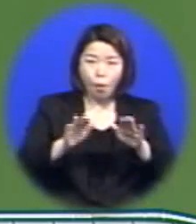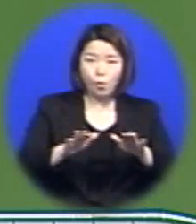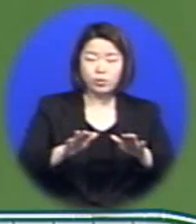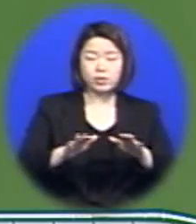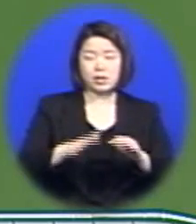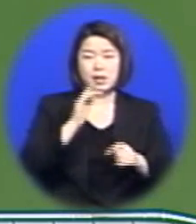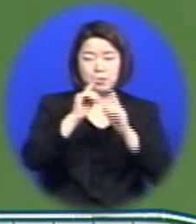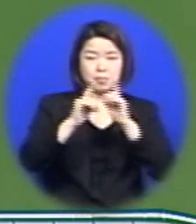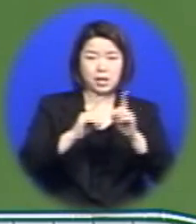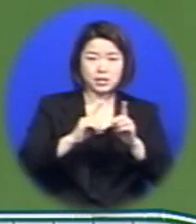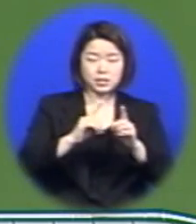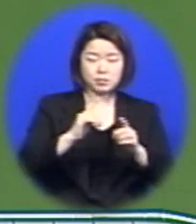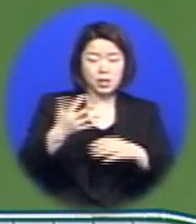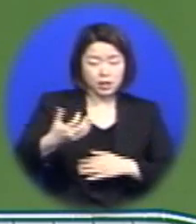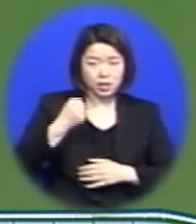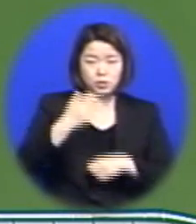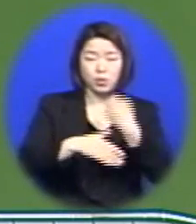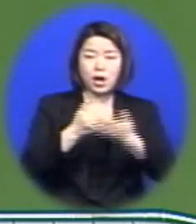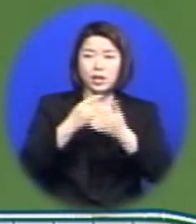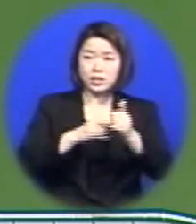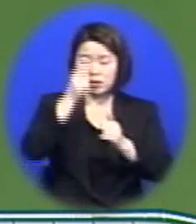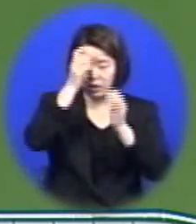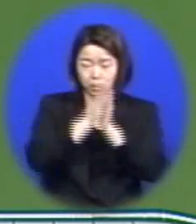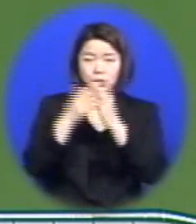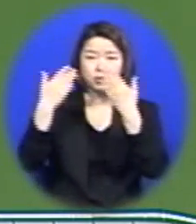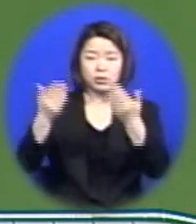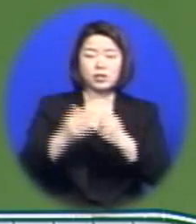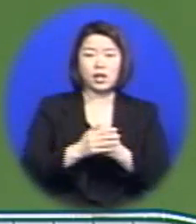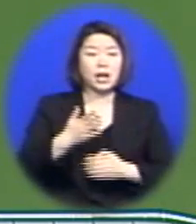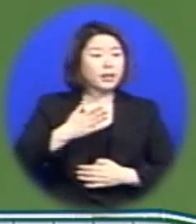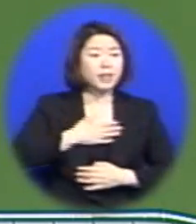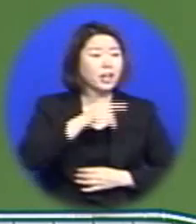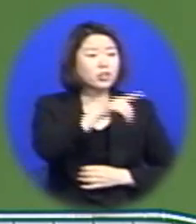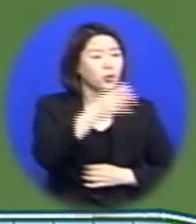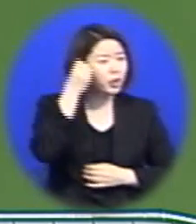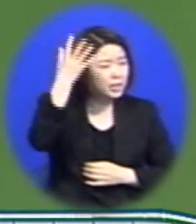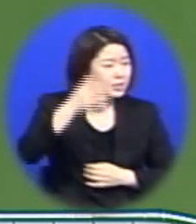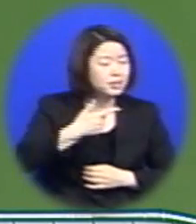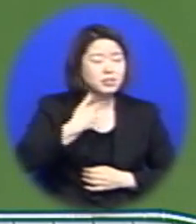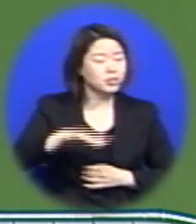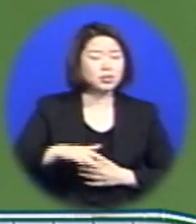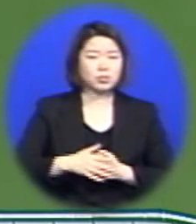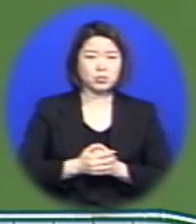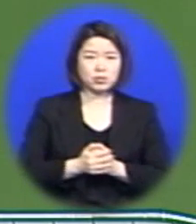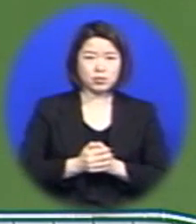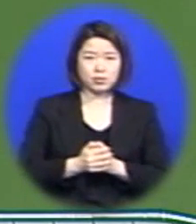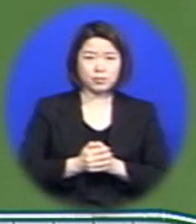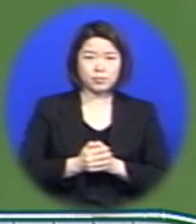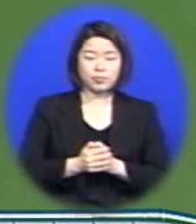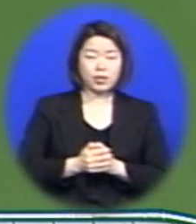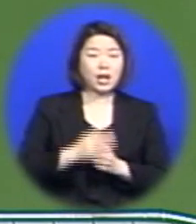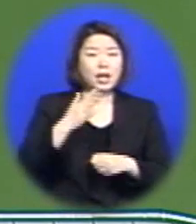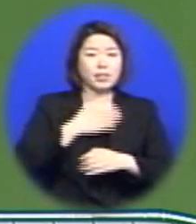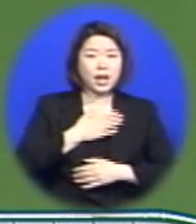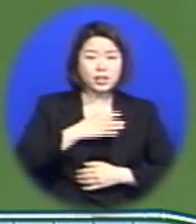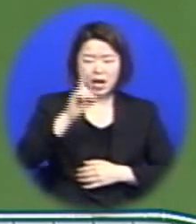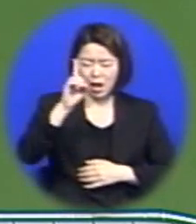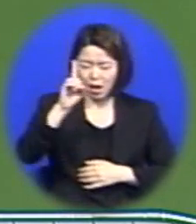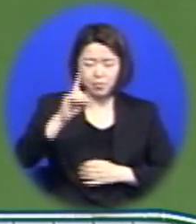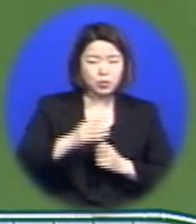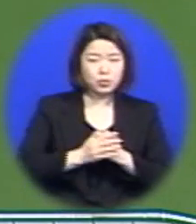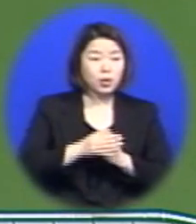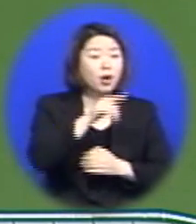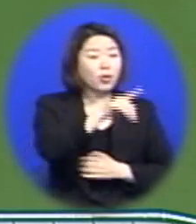가지고 하나님께 기도할 때 주님은 나는 잊은 적이 없어 나는 나는 한 번도 잊은